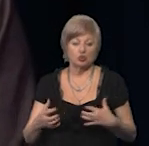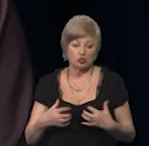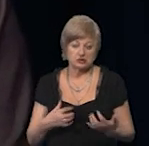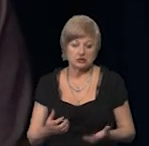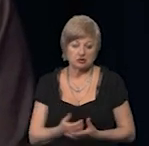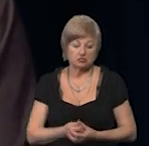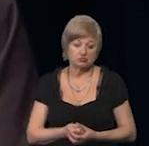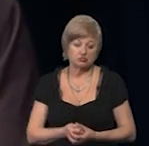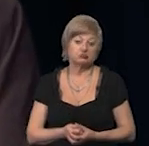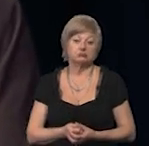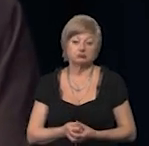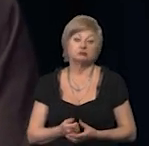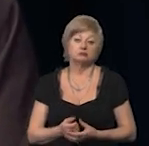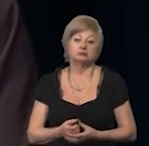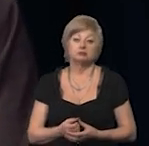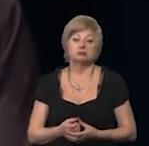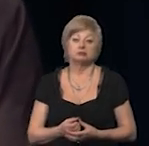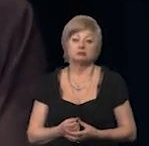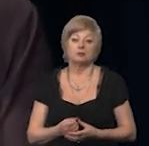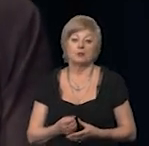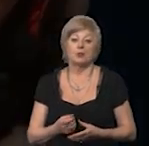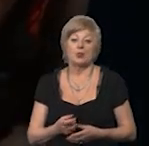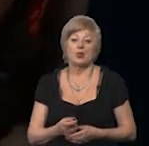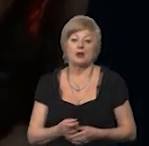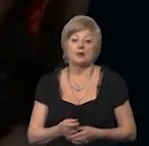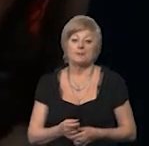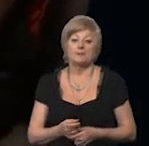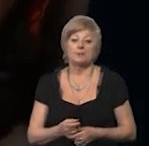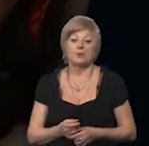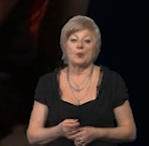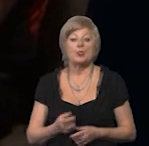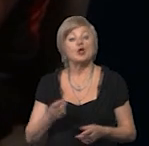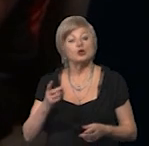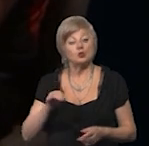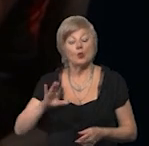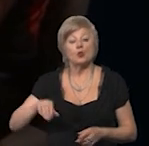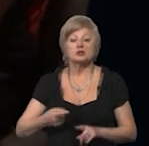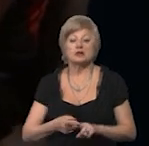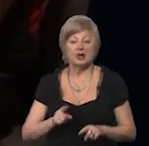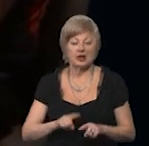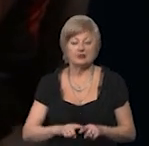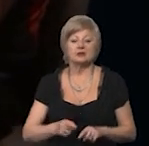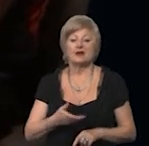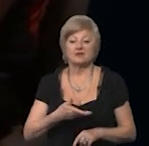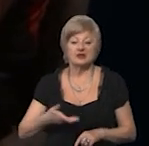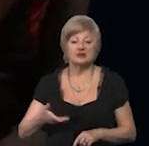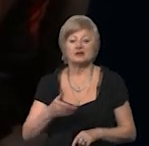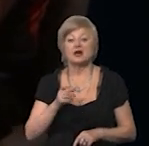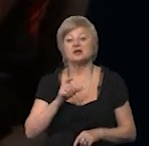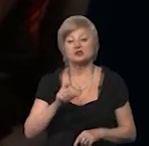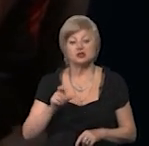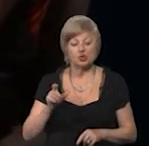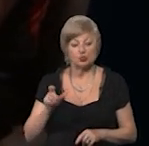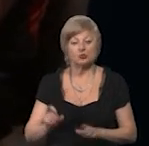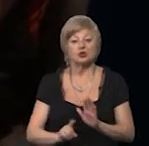розійшлись. Тобто, ну, всі там займалися своїми справами. От. Але після того нас люди якби запам'ятали і